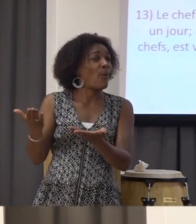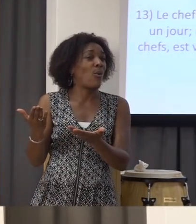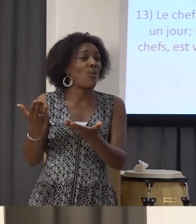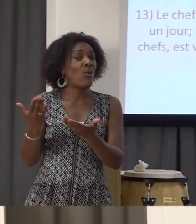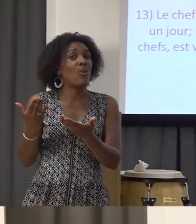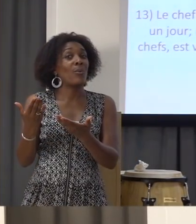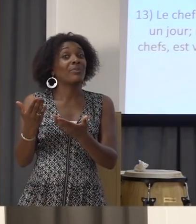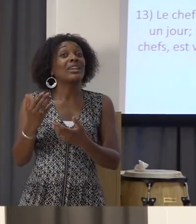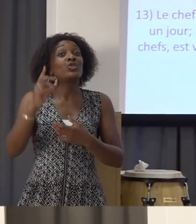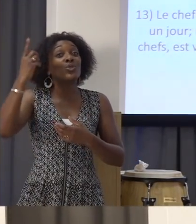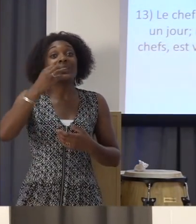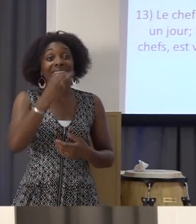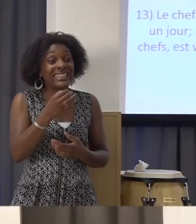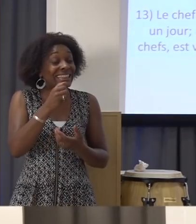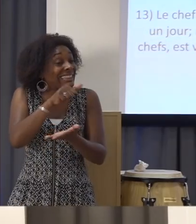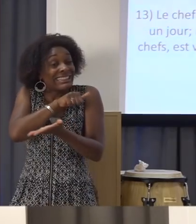dit détruisez